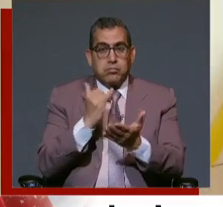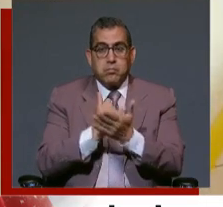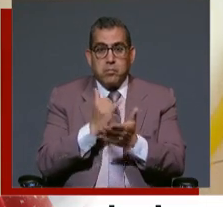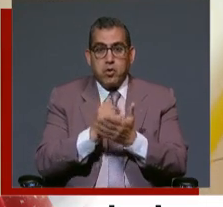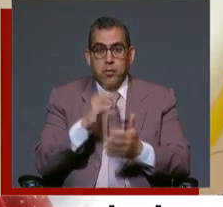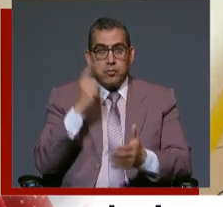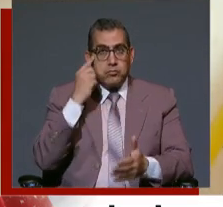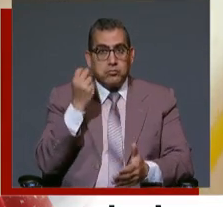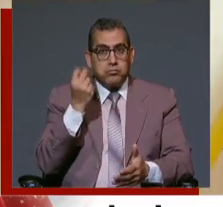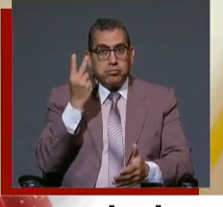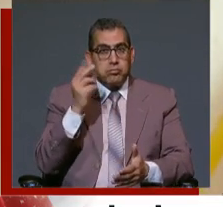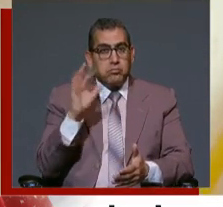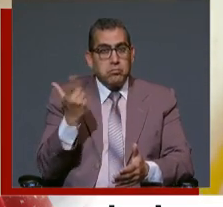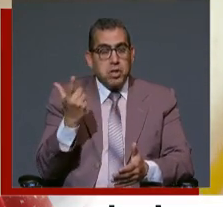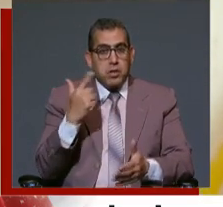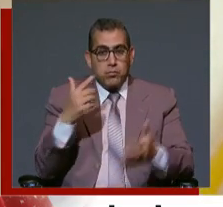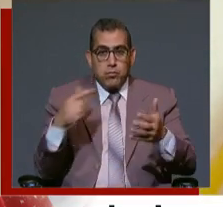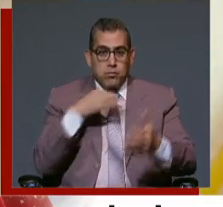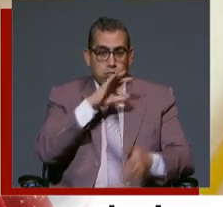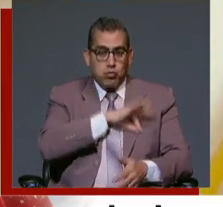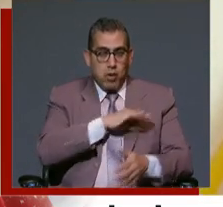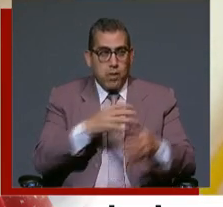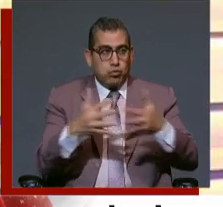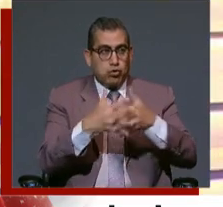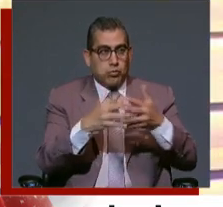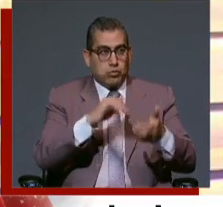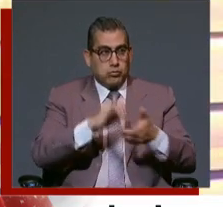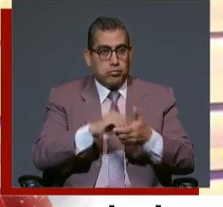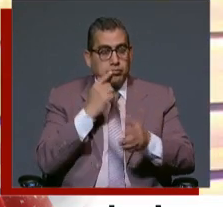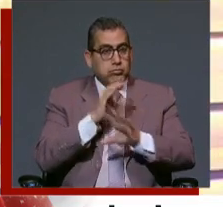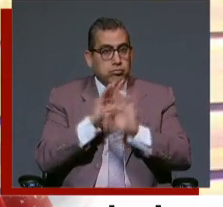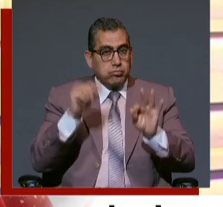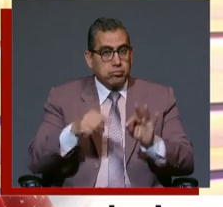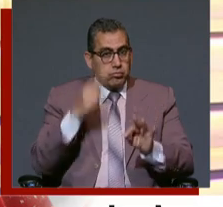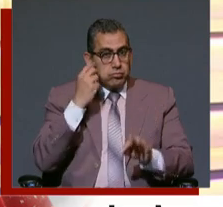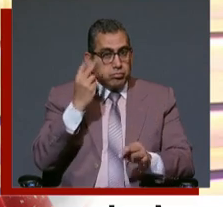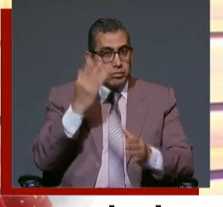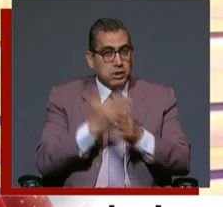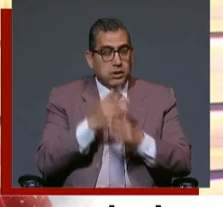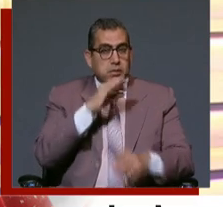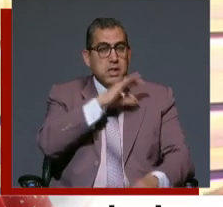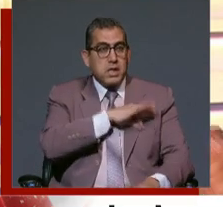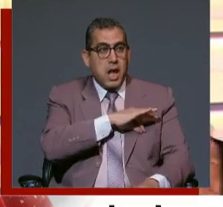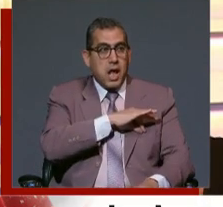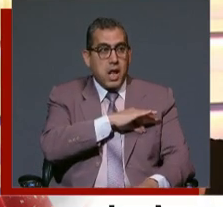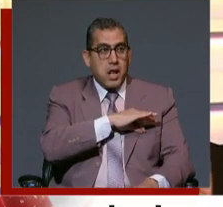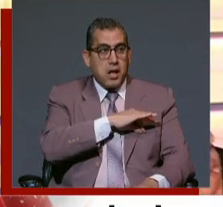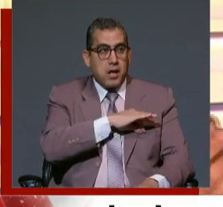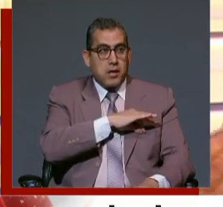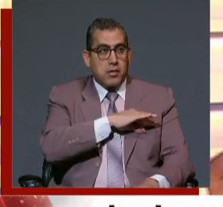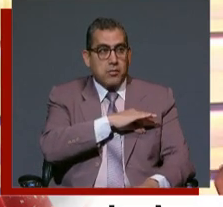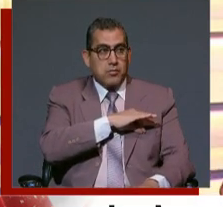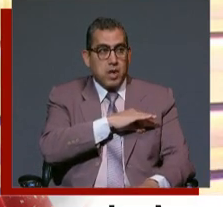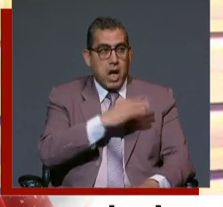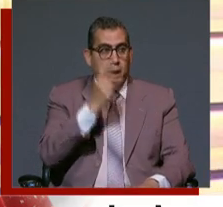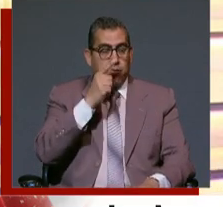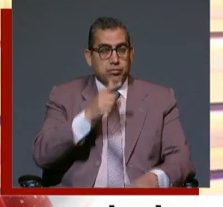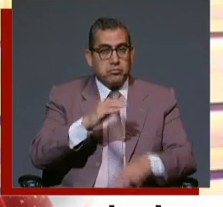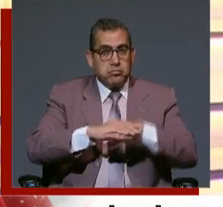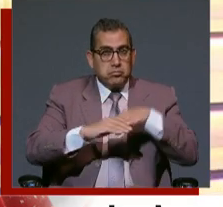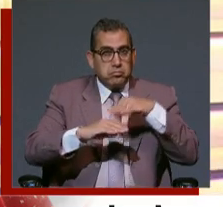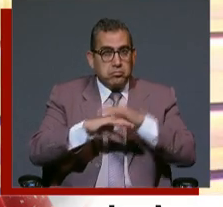فكرة المصالح المشتركة وفكرة المشاركة وليست فكرة الاستغلال التي تم البناء عليها